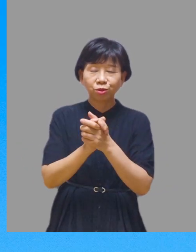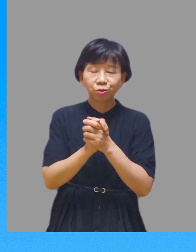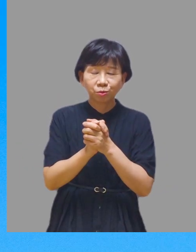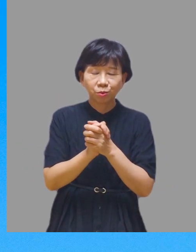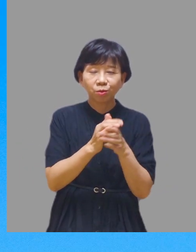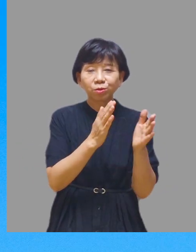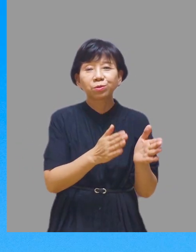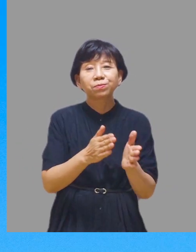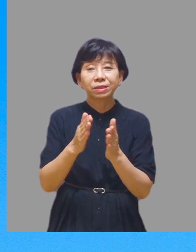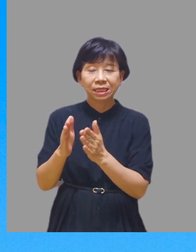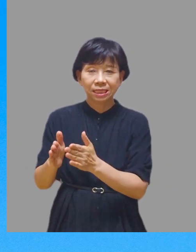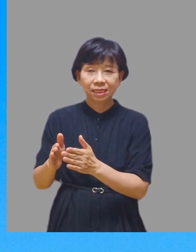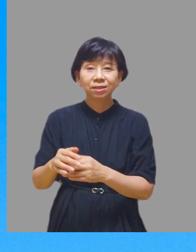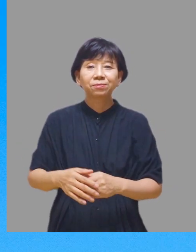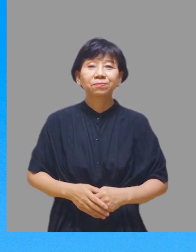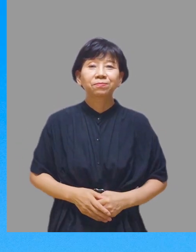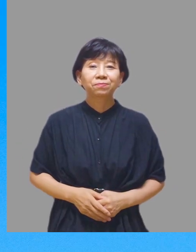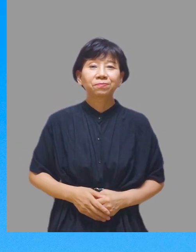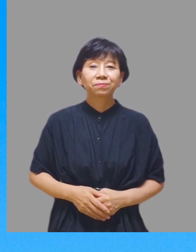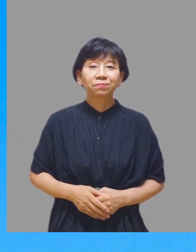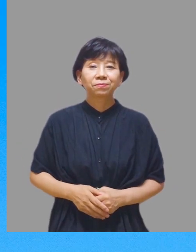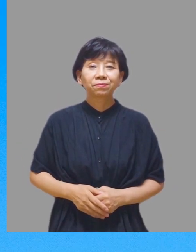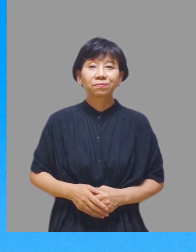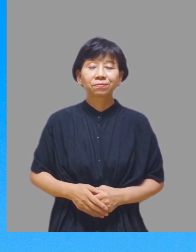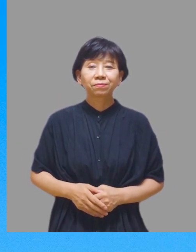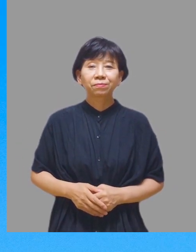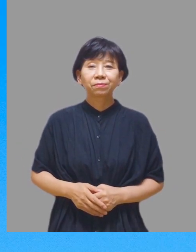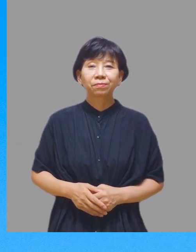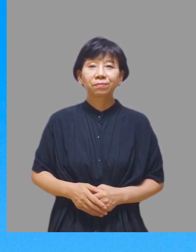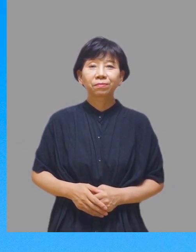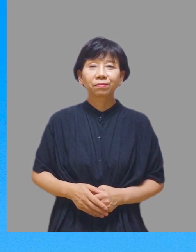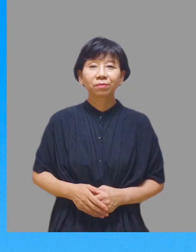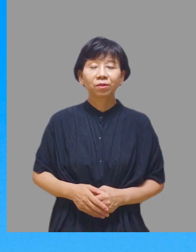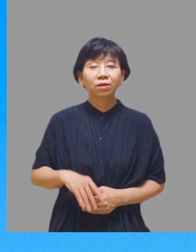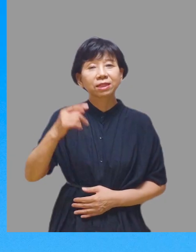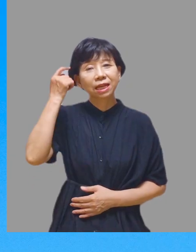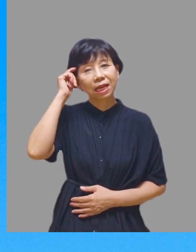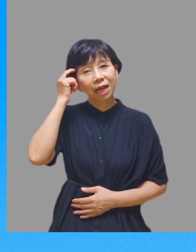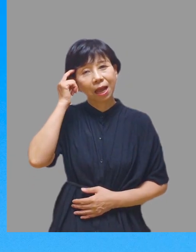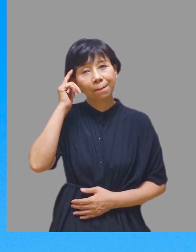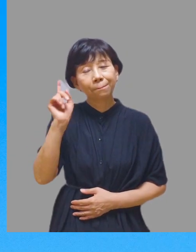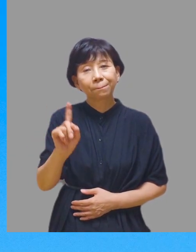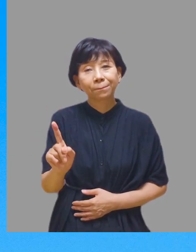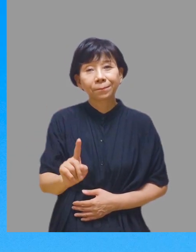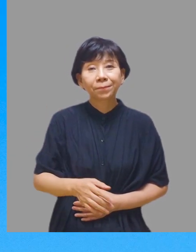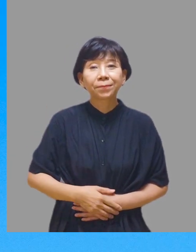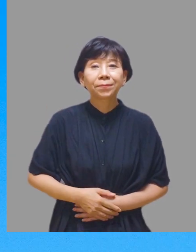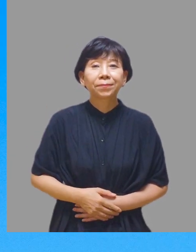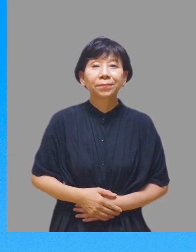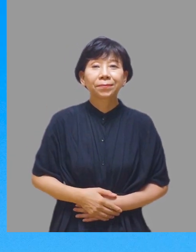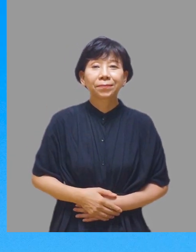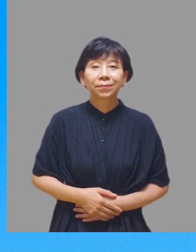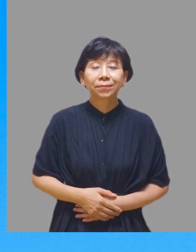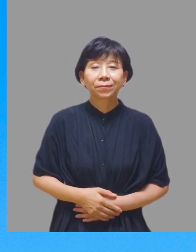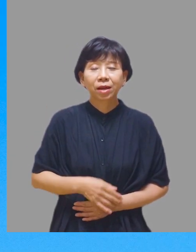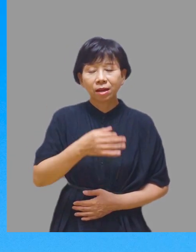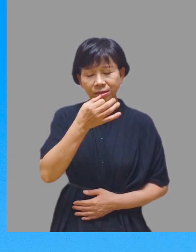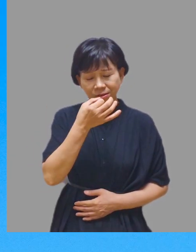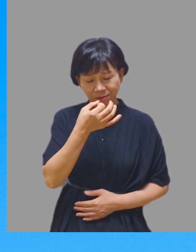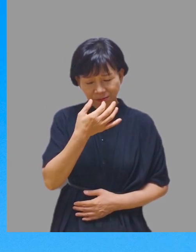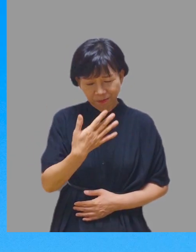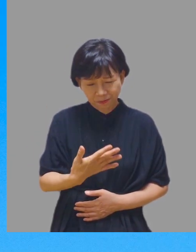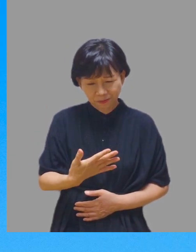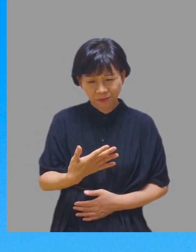좀 준비했던 것 같습니다. 그러면서 좀 그런 생각이 좀 들어요. 네.